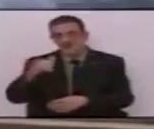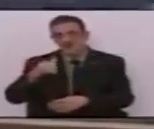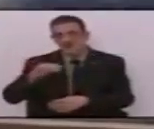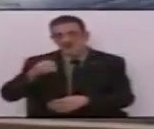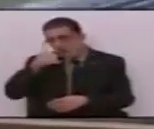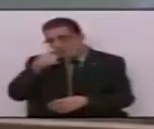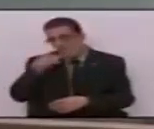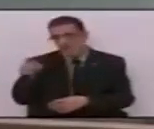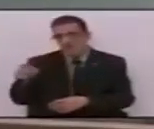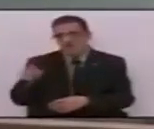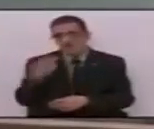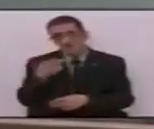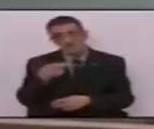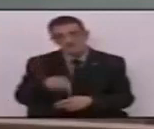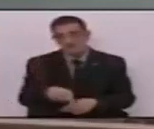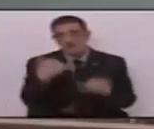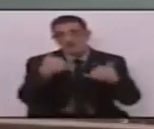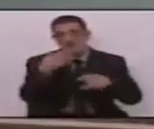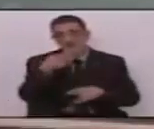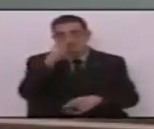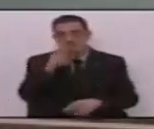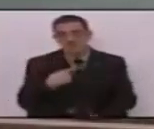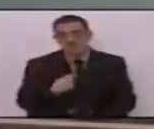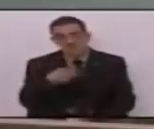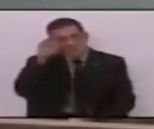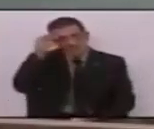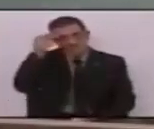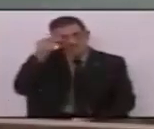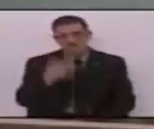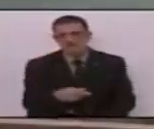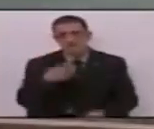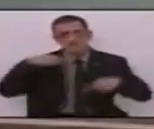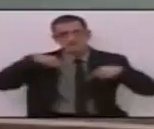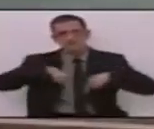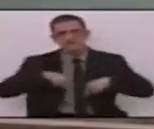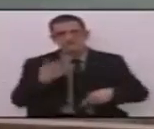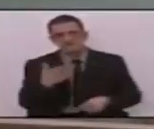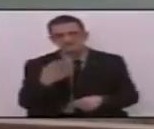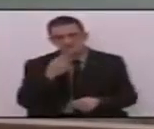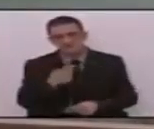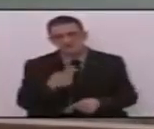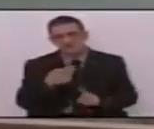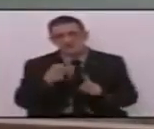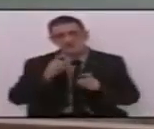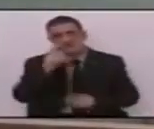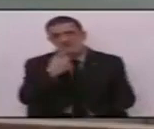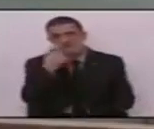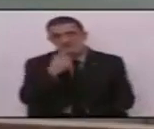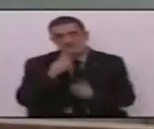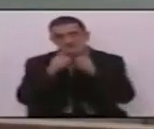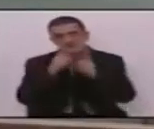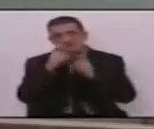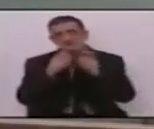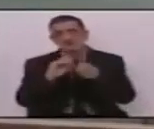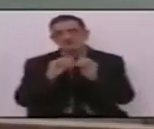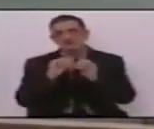المنشا تاعها، هنا في الجزائر تكون اكثر. انا باغي نفهم فقط سيد الرئيس، سيد الوزير، مش سؤالي وحدي، سؤال 43